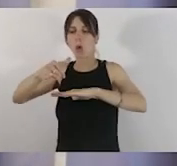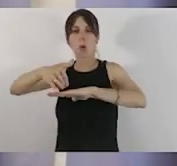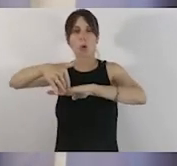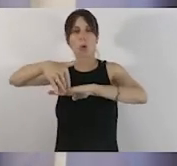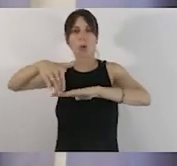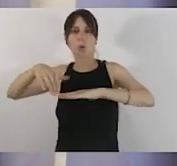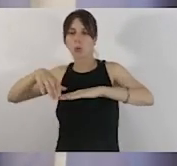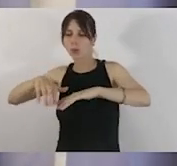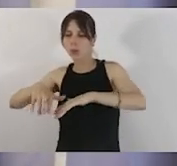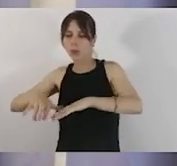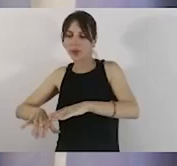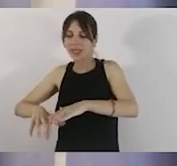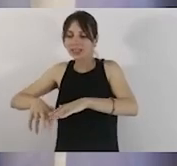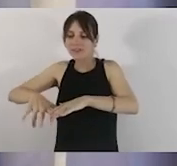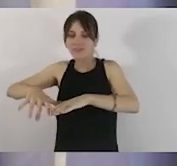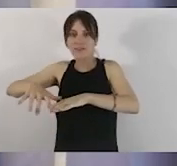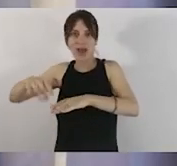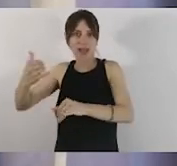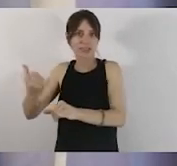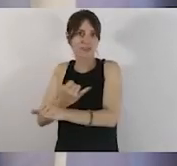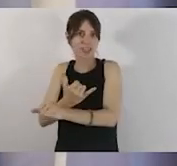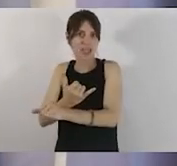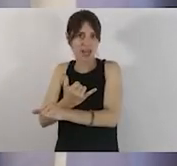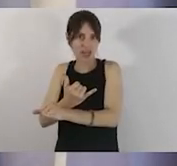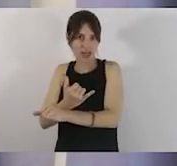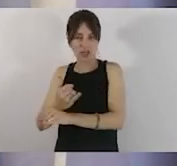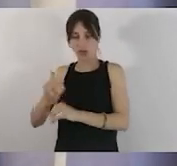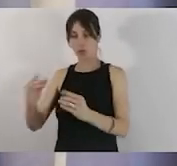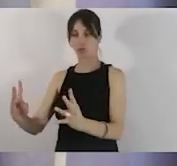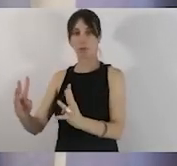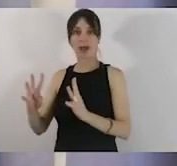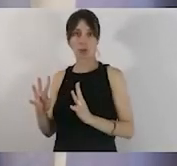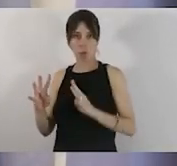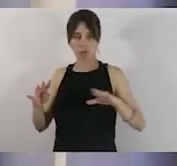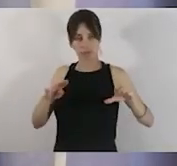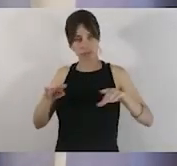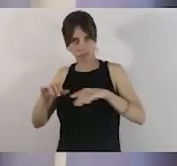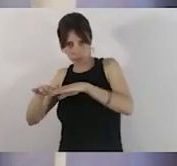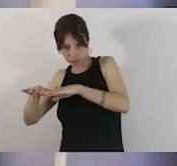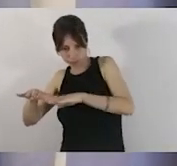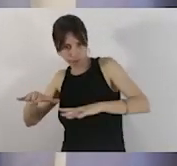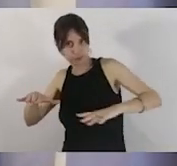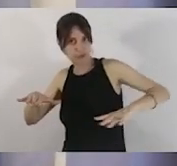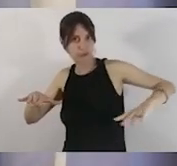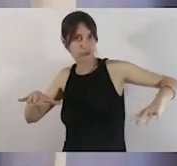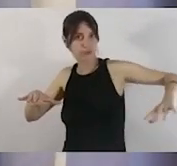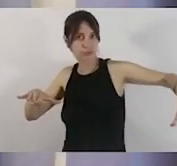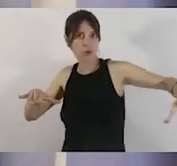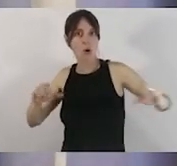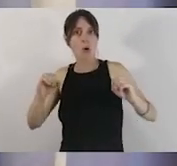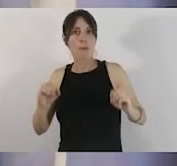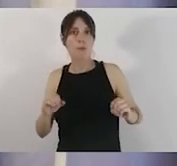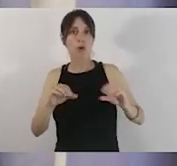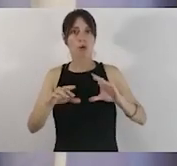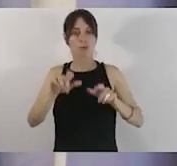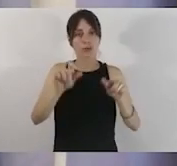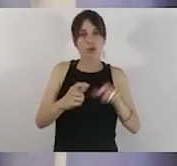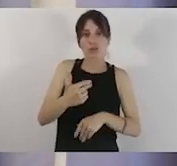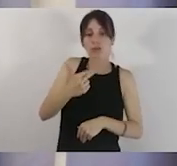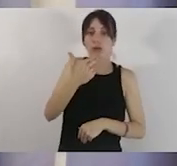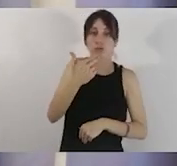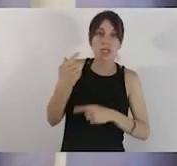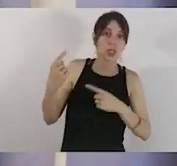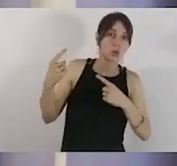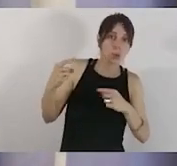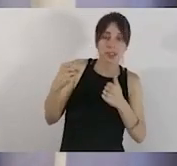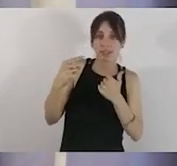permettre donc de suivre la fréquentation et de construire un plan de gestion en consultant les usagers et les habitants du Frioul et en s'appuyant aussi